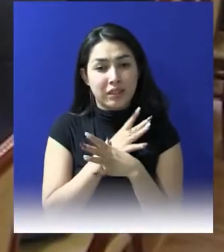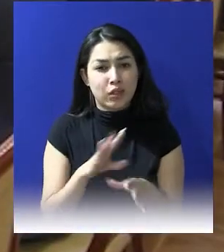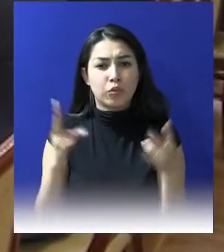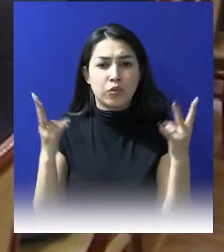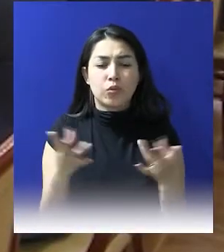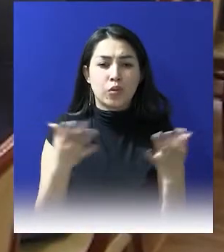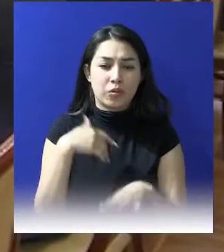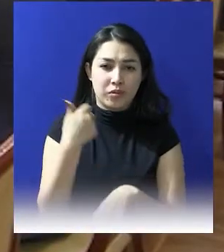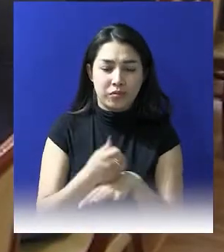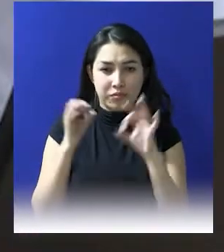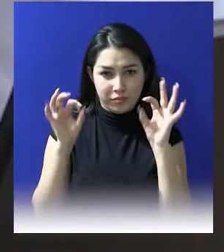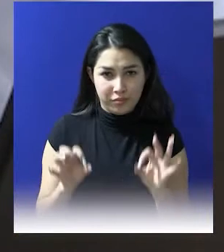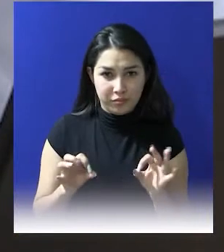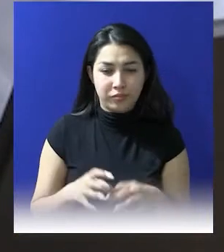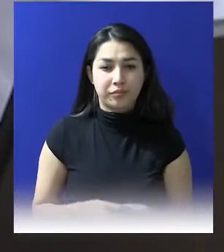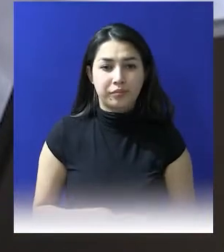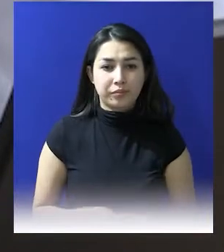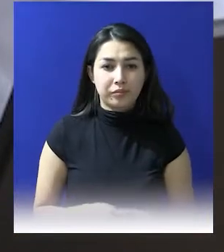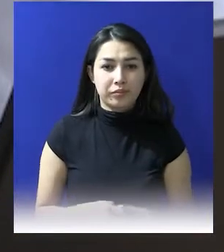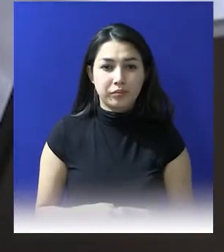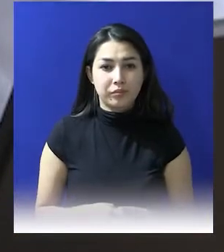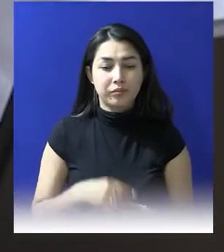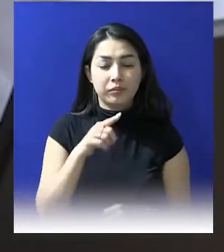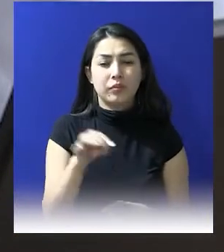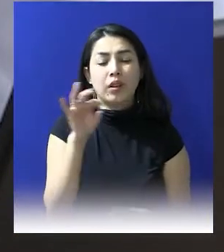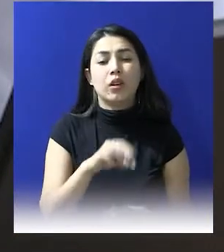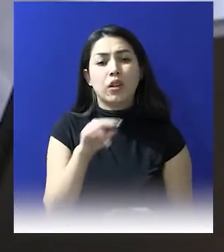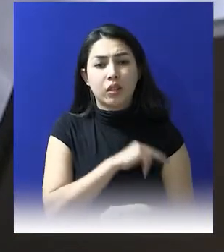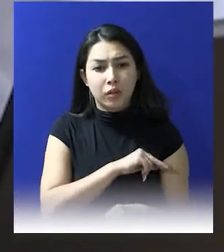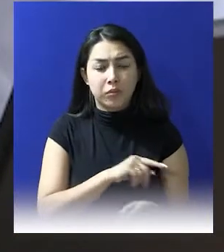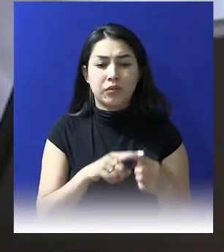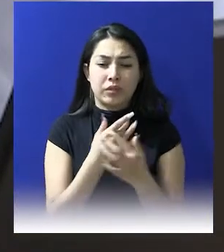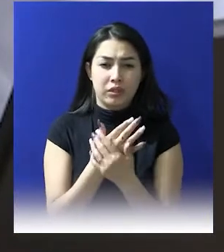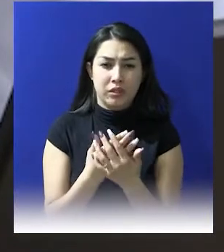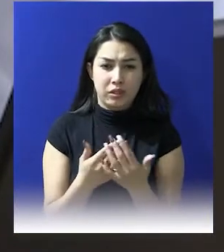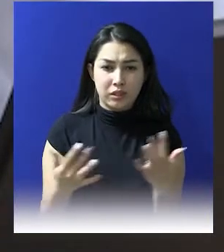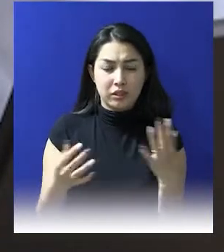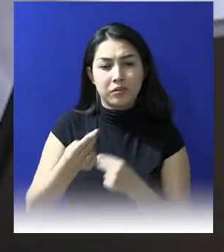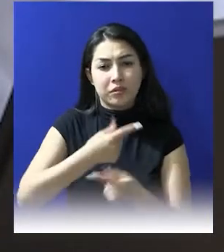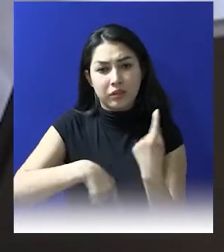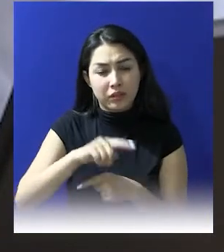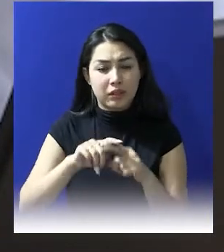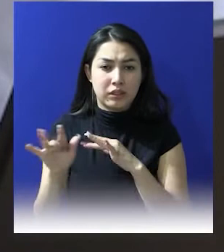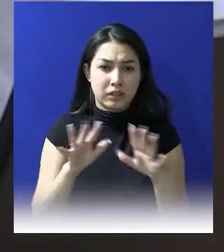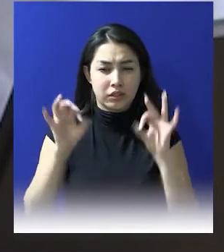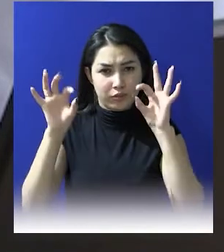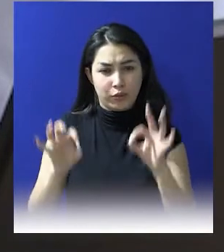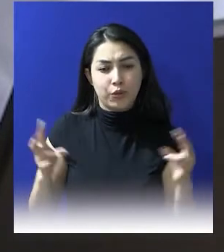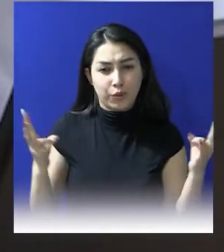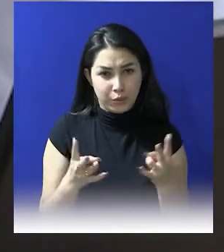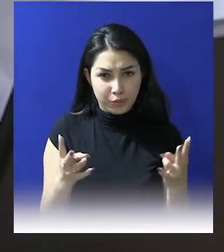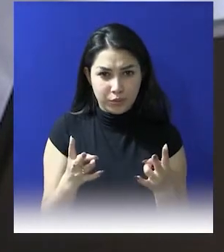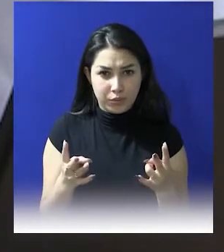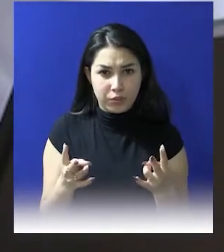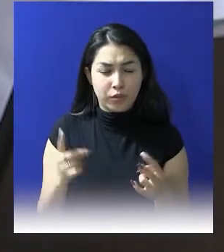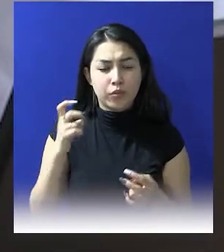қажет екенін баса айтты. Ең негізгі жұмысы ауылдың әкімдерімен бірігіп тағы да ана шаруаға түсіндіріп айту керек.